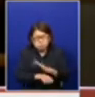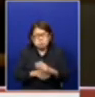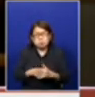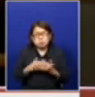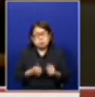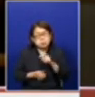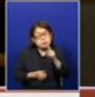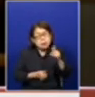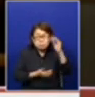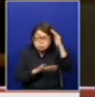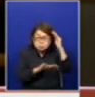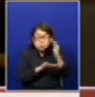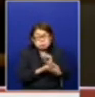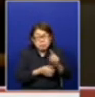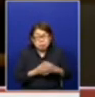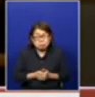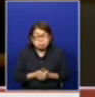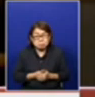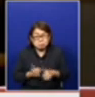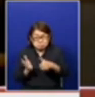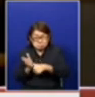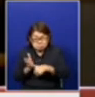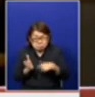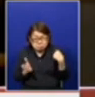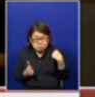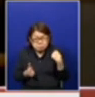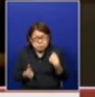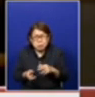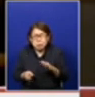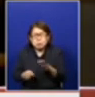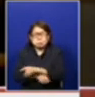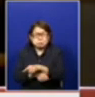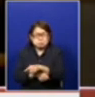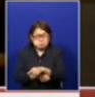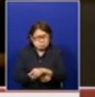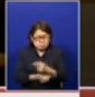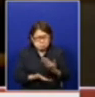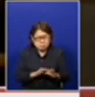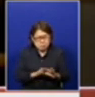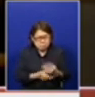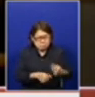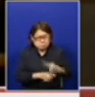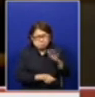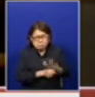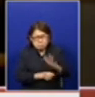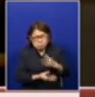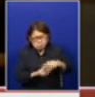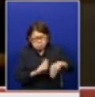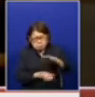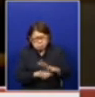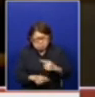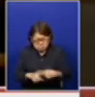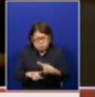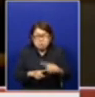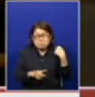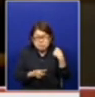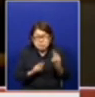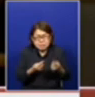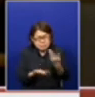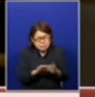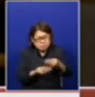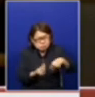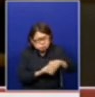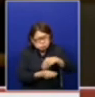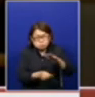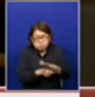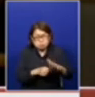บ้างมันไม่มีเงินจะกินถึงเขาจะมีเงินเดือนแต่เขาไม่มีเงินกินต้องเยียวยาทุกค